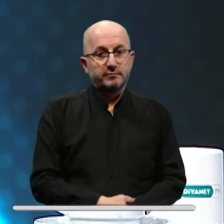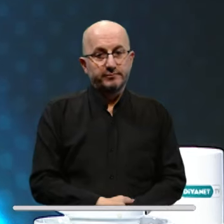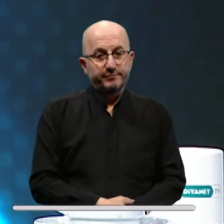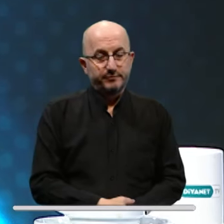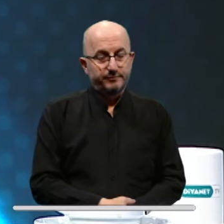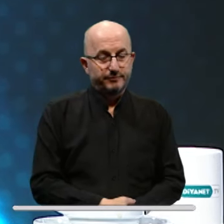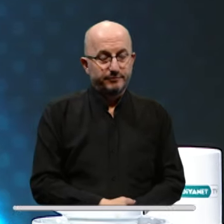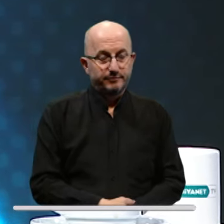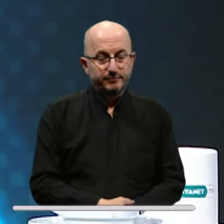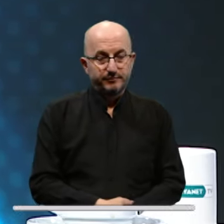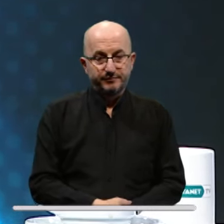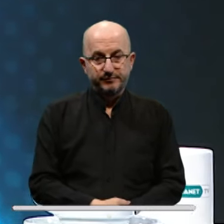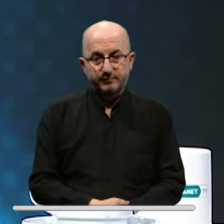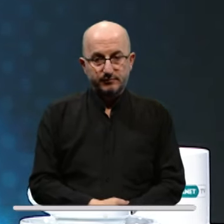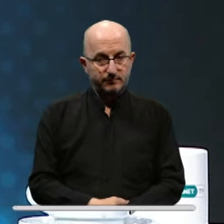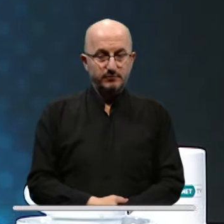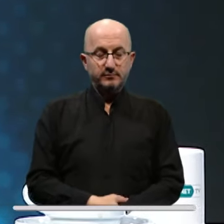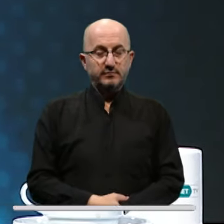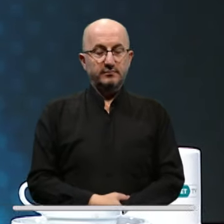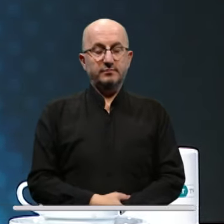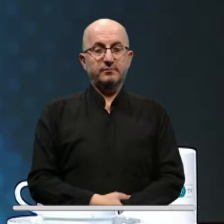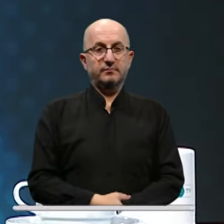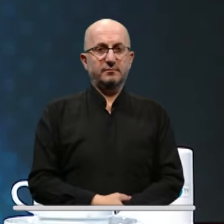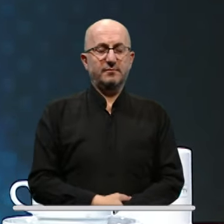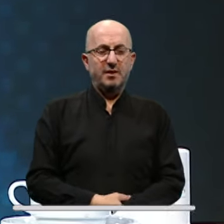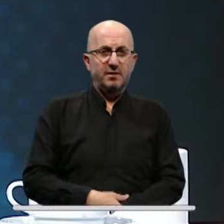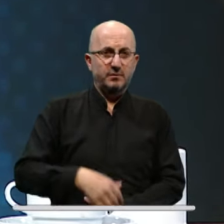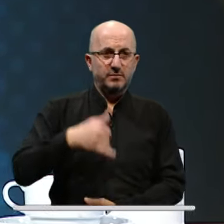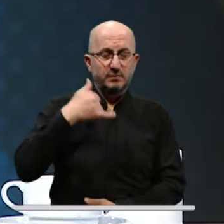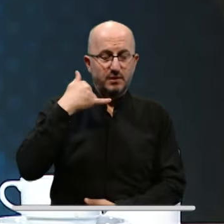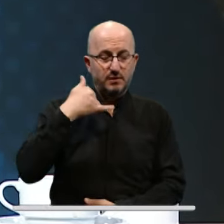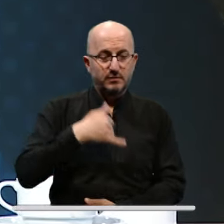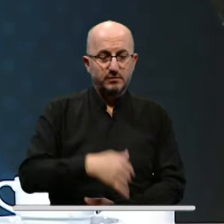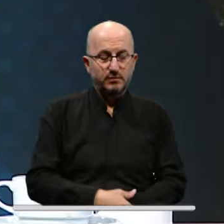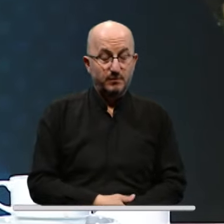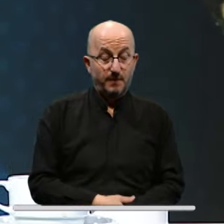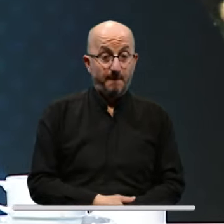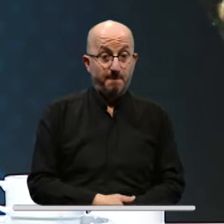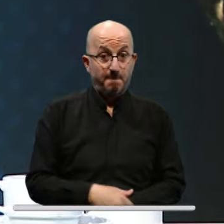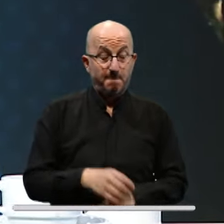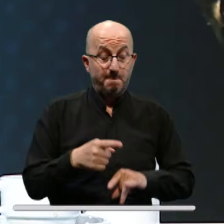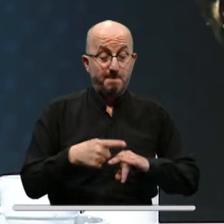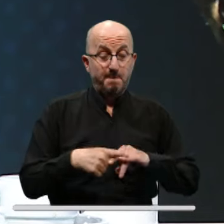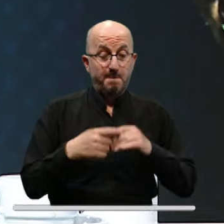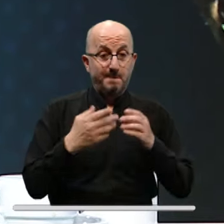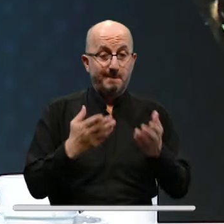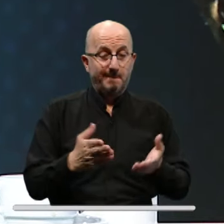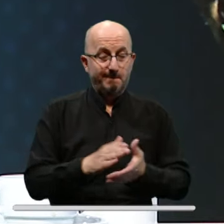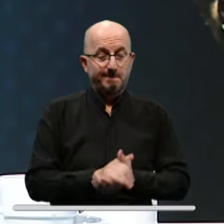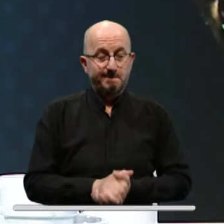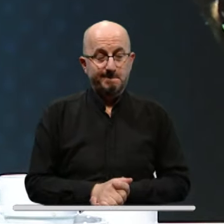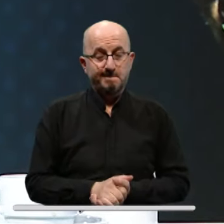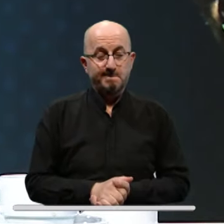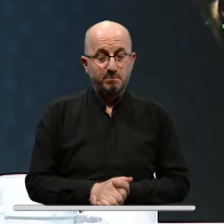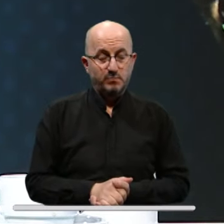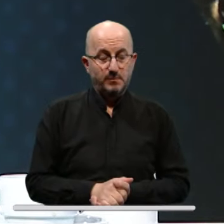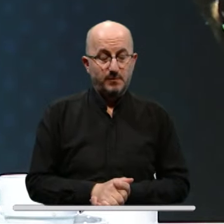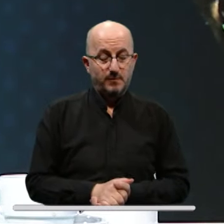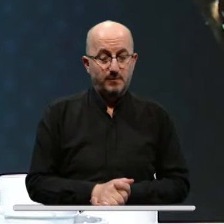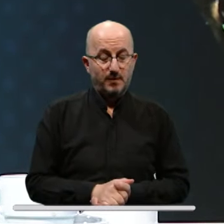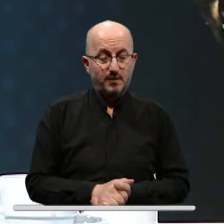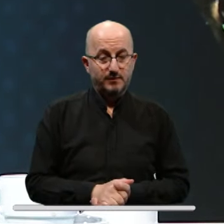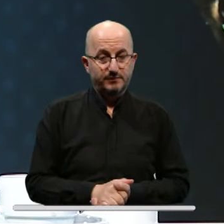İzmir'den bir telefonumuz var. Mehmet Bey hattımızda. Alo. Alo. Hoş geldiniz Mehmet Bey. Hoş bulduk. Hayırlı akşamlar.